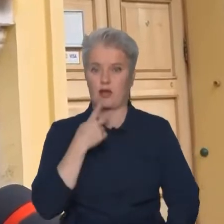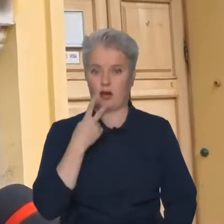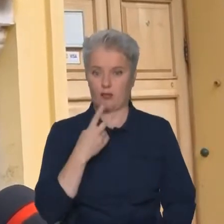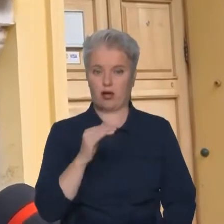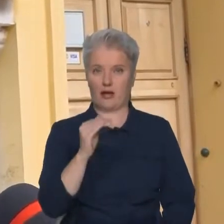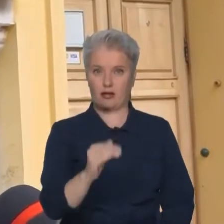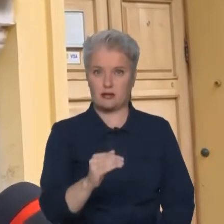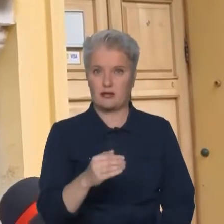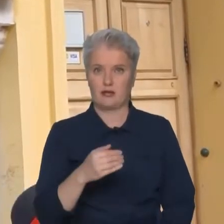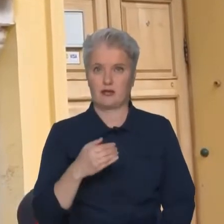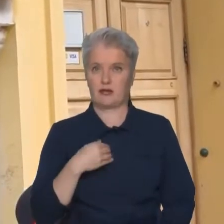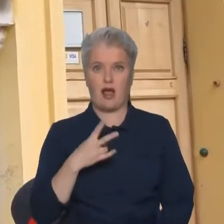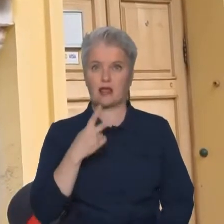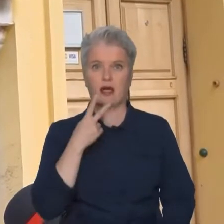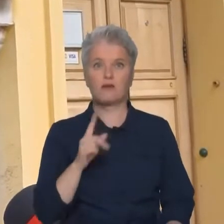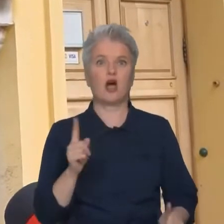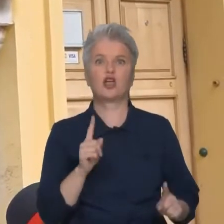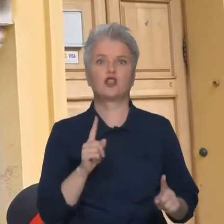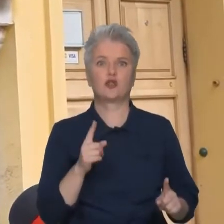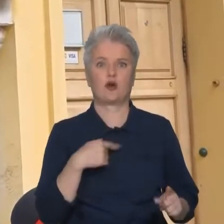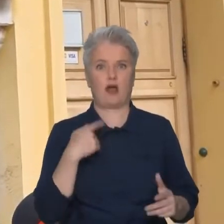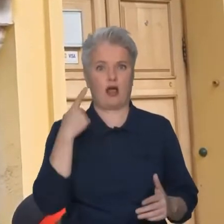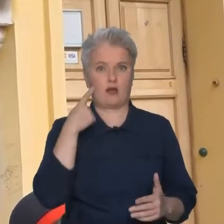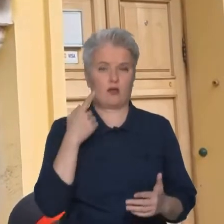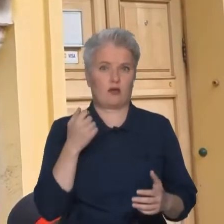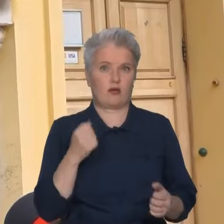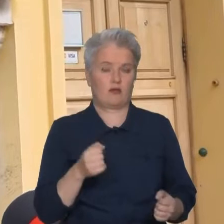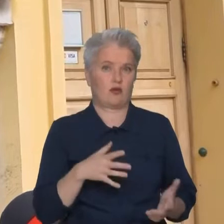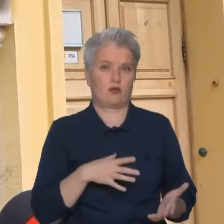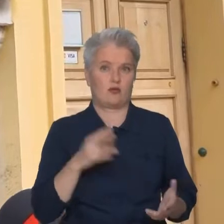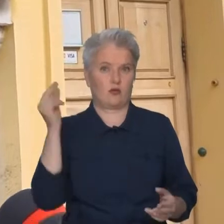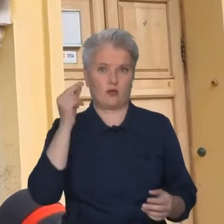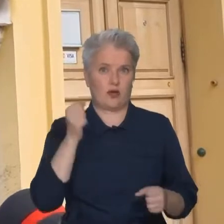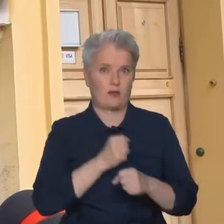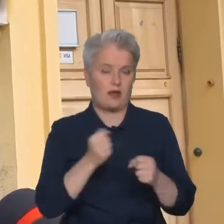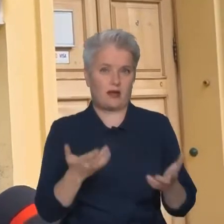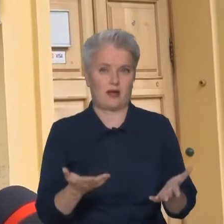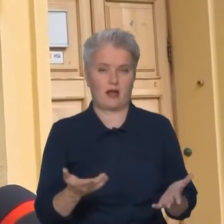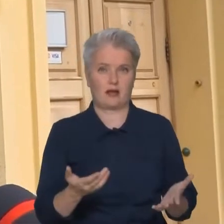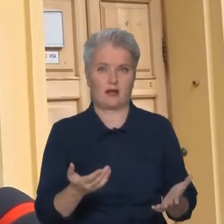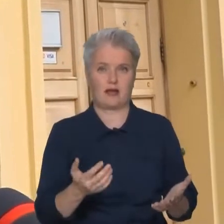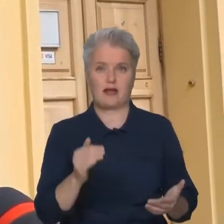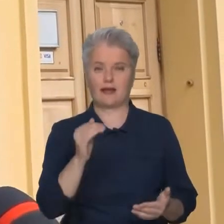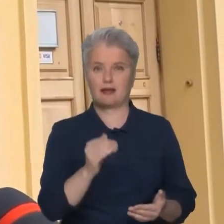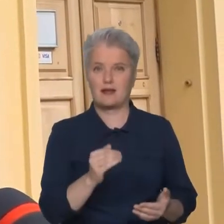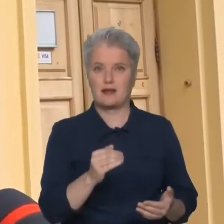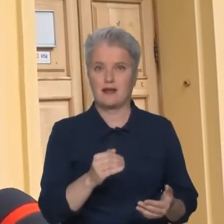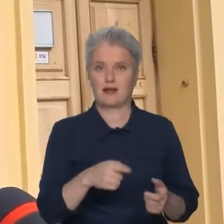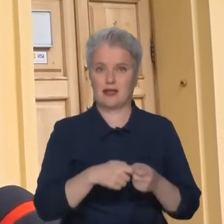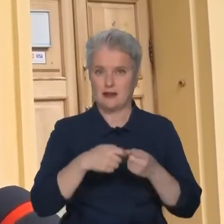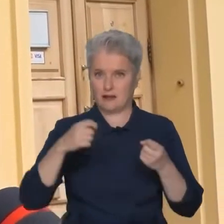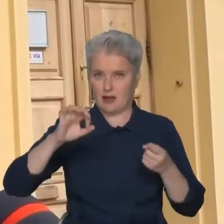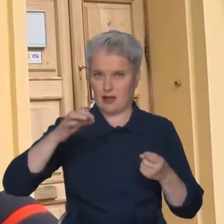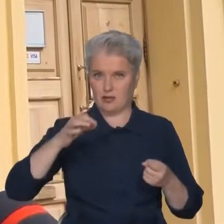дали, я не бачив що, але я це думаю, що була учебна граната, так? Ось, і дитина дістала